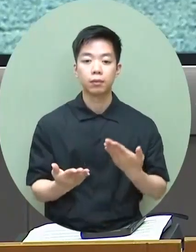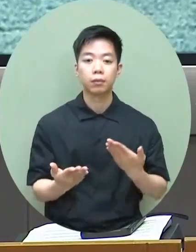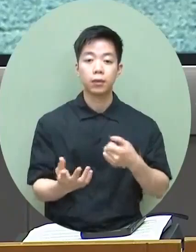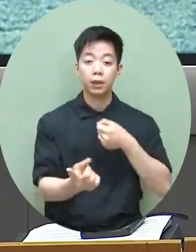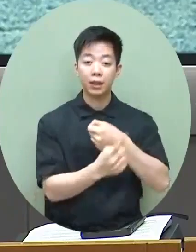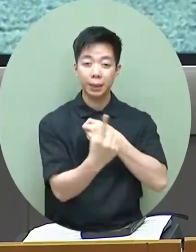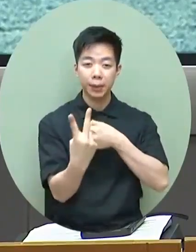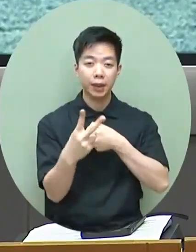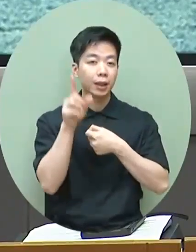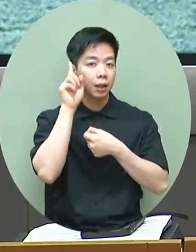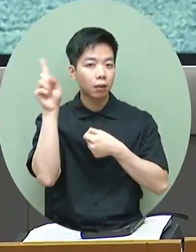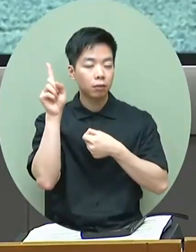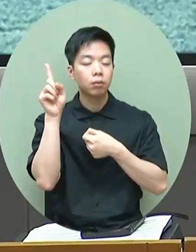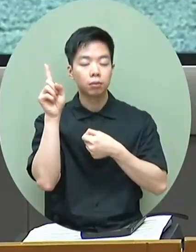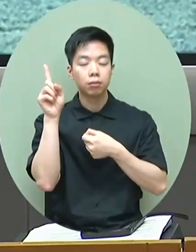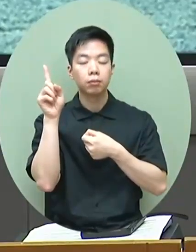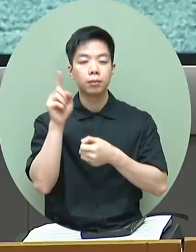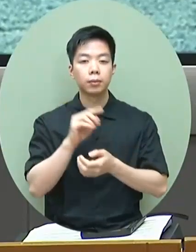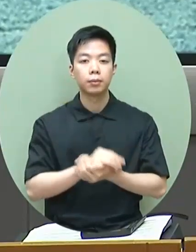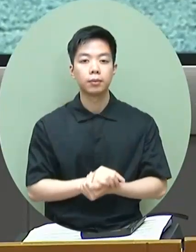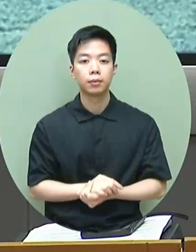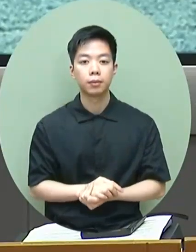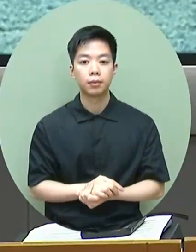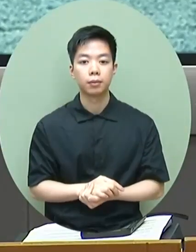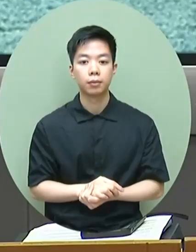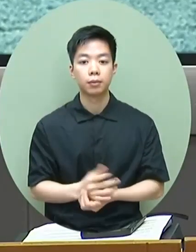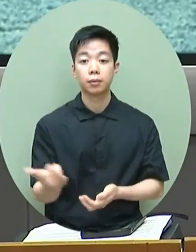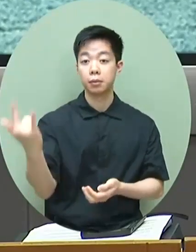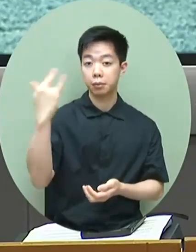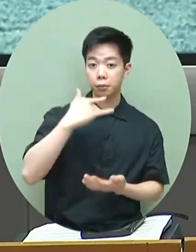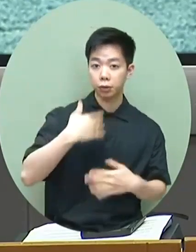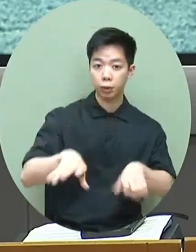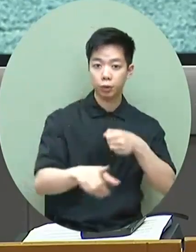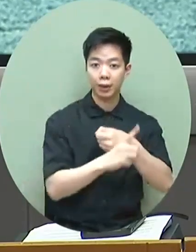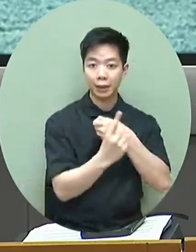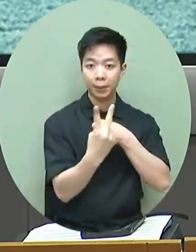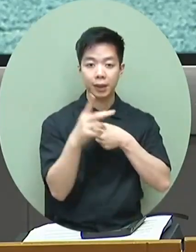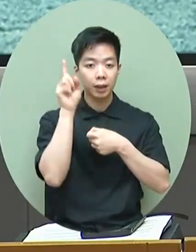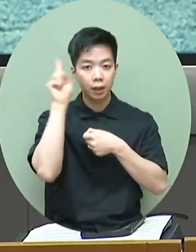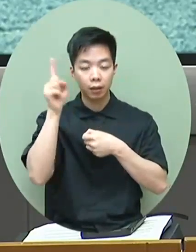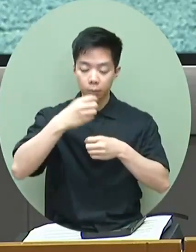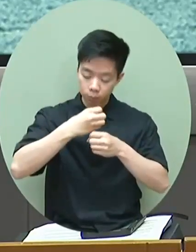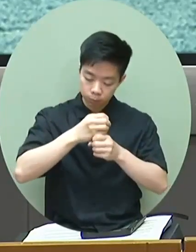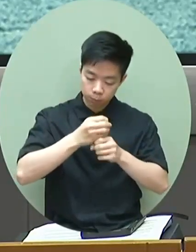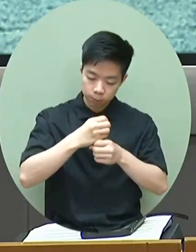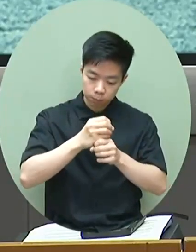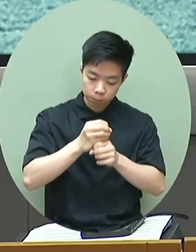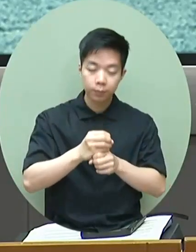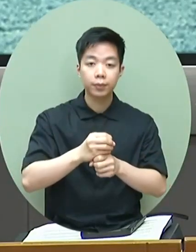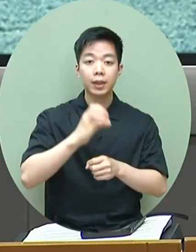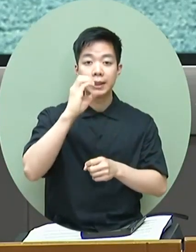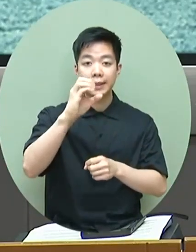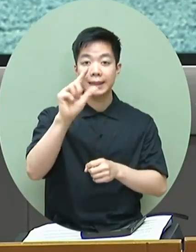嘅即係入咗嚟香港之後呢，檢測呢就係 CT 就19至到27之間